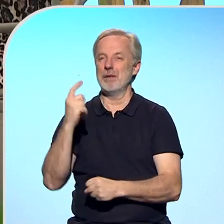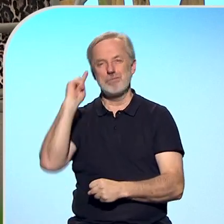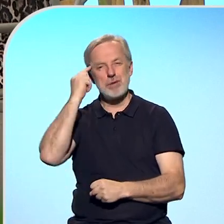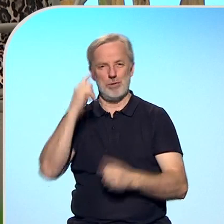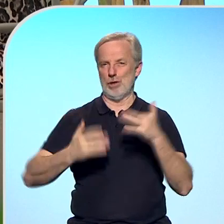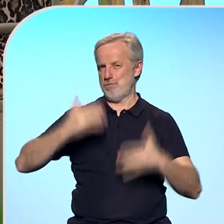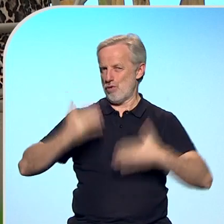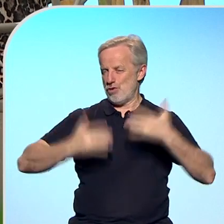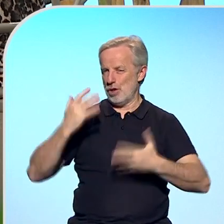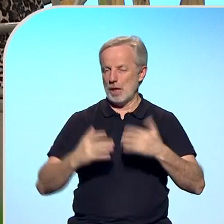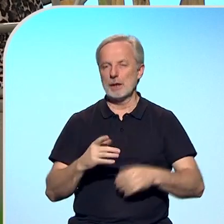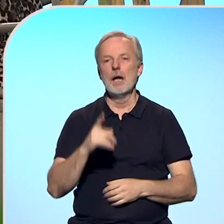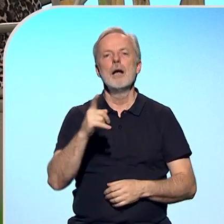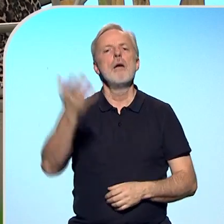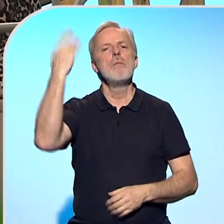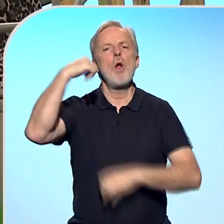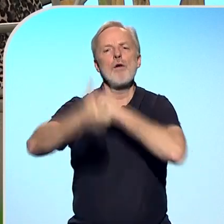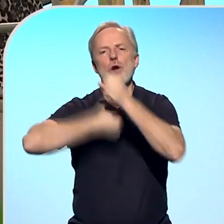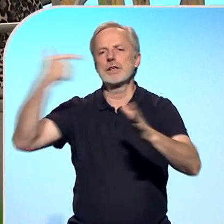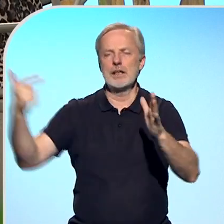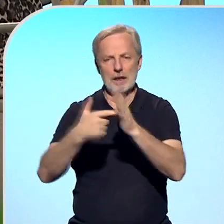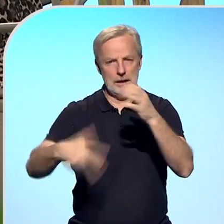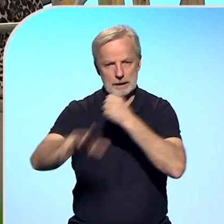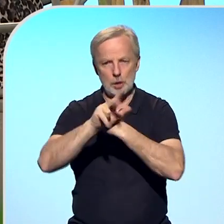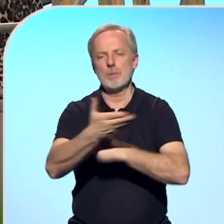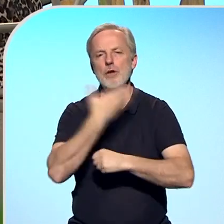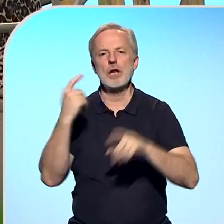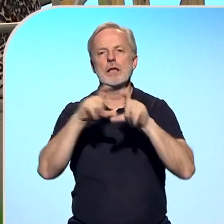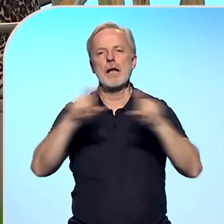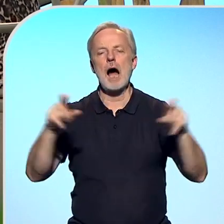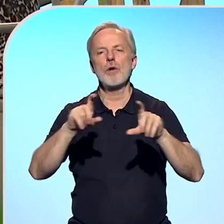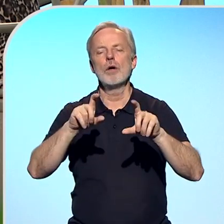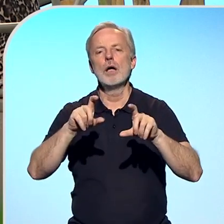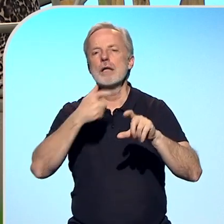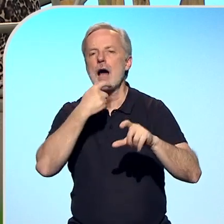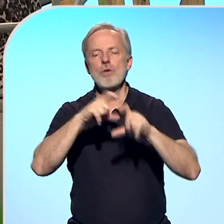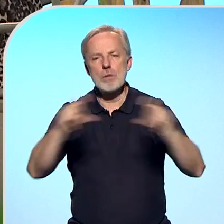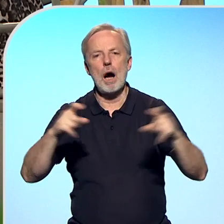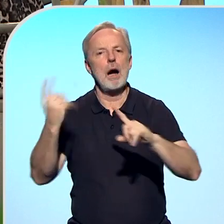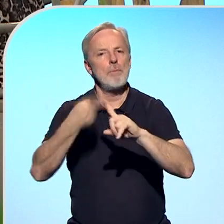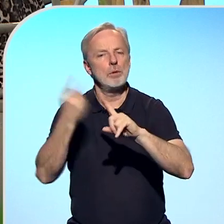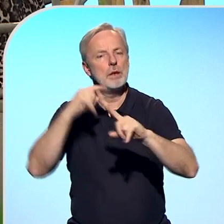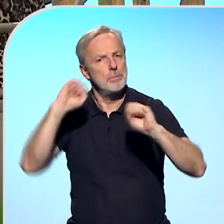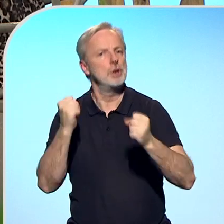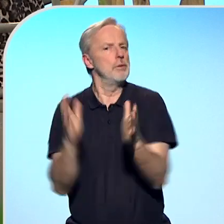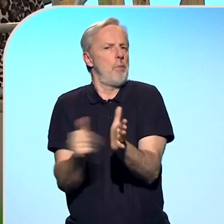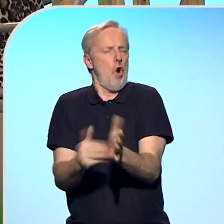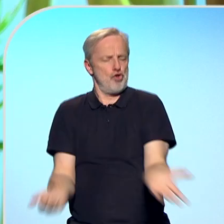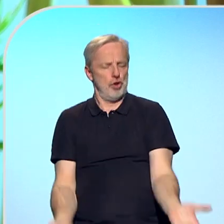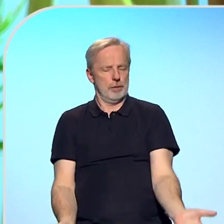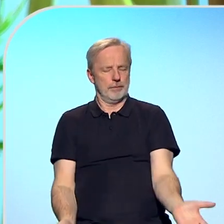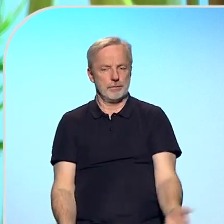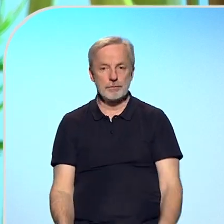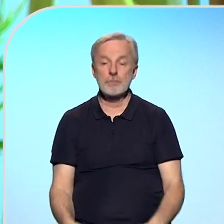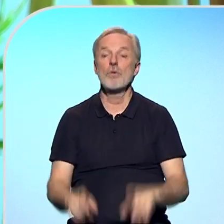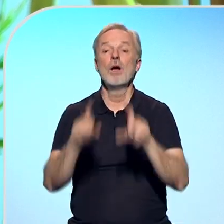Takže jak zpřísnila v roce 2018 Česká národní banka podmínky hypoték a proč to udělala? Urobila to hlavně z toho